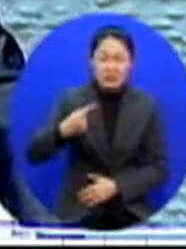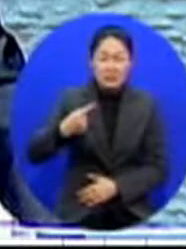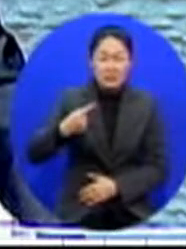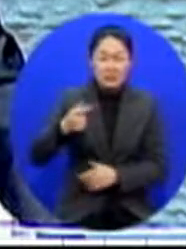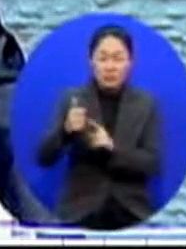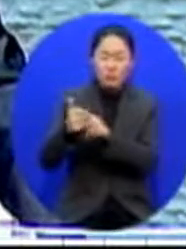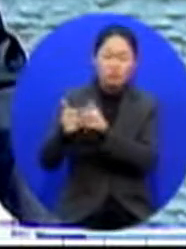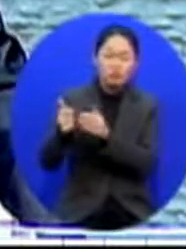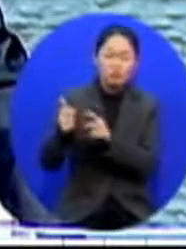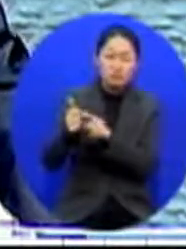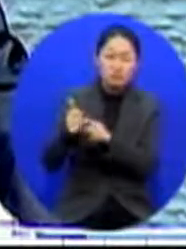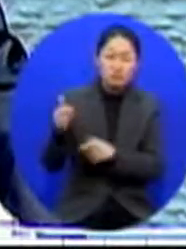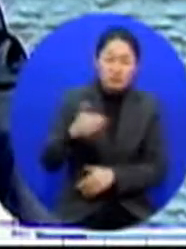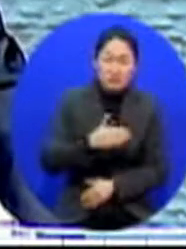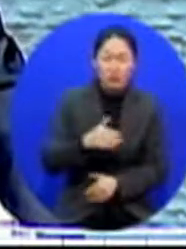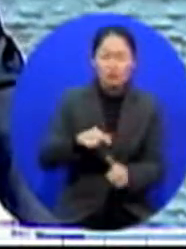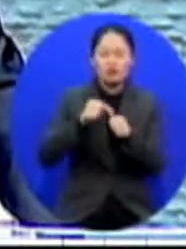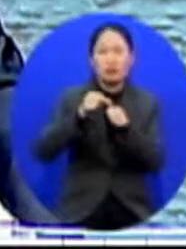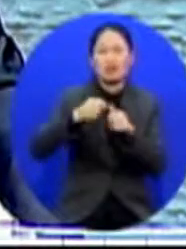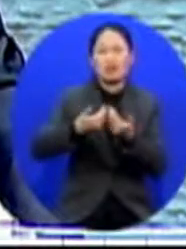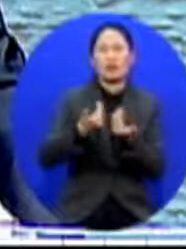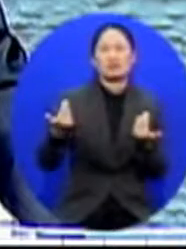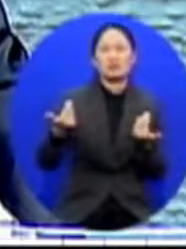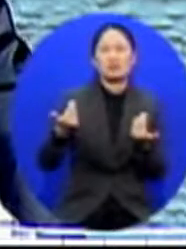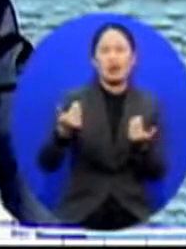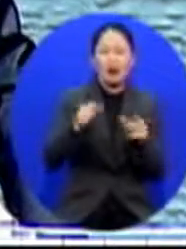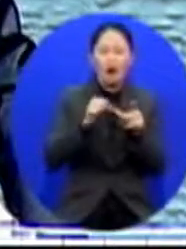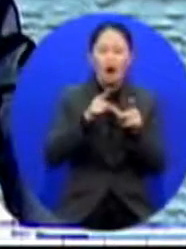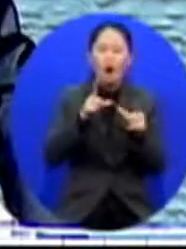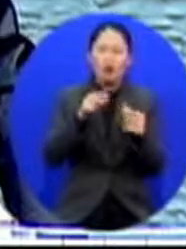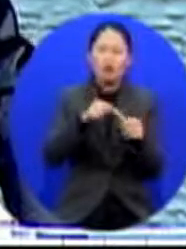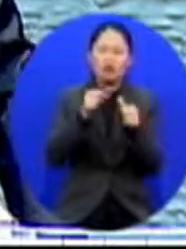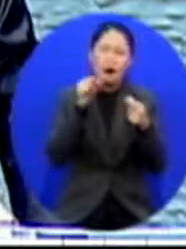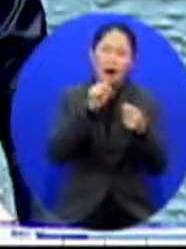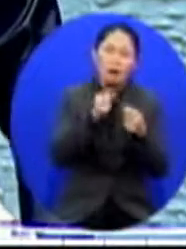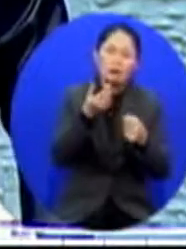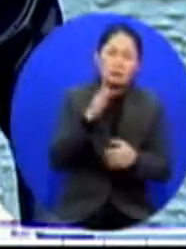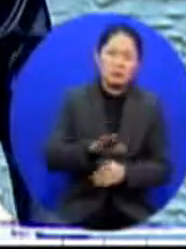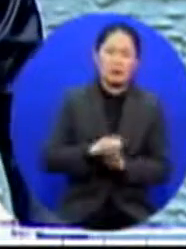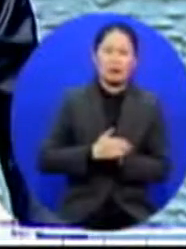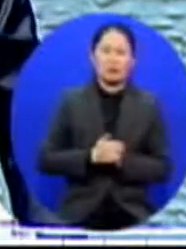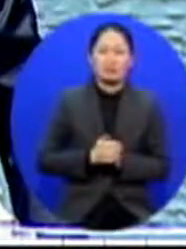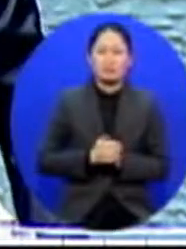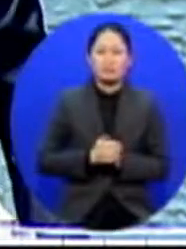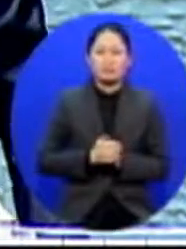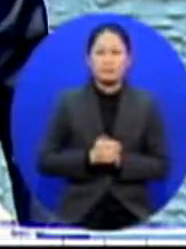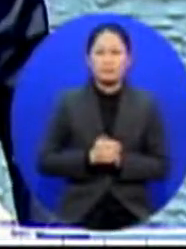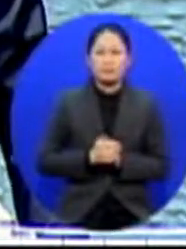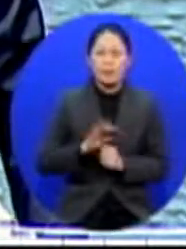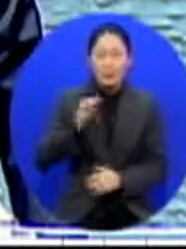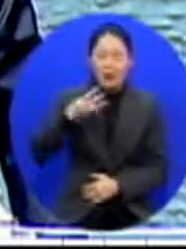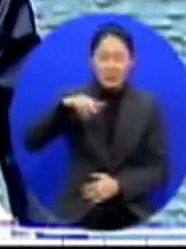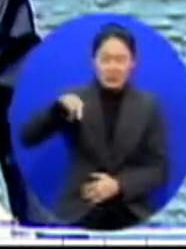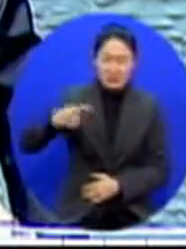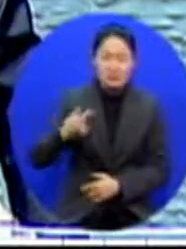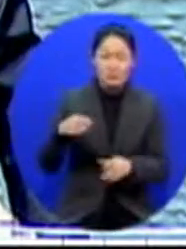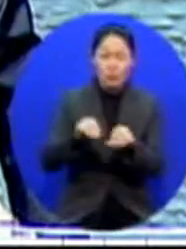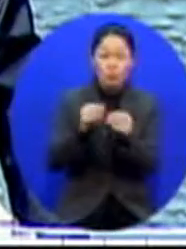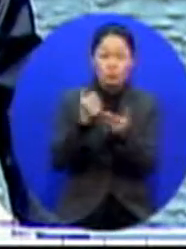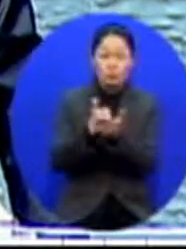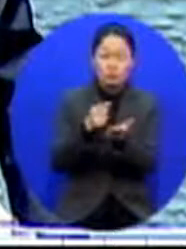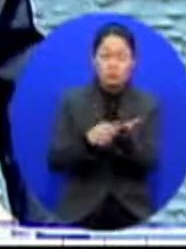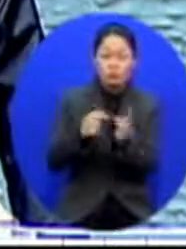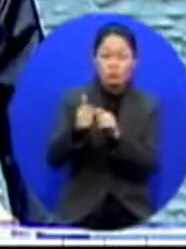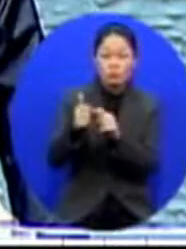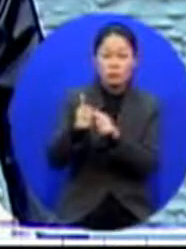거죠 거의 구원 받을 뻔 했다가 구원이 떠나갑니다 펠릭스는 사도 바울의 말이